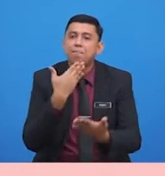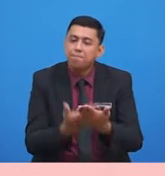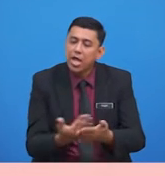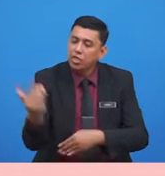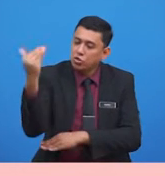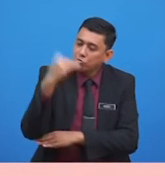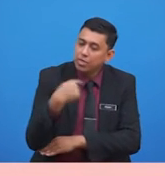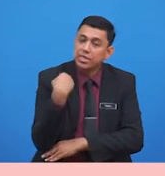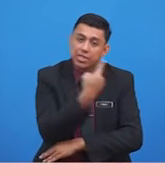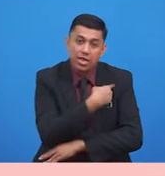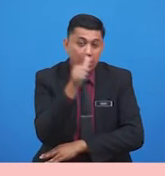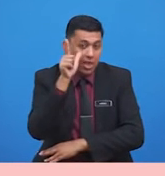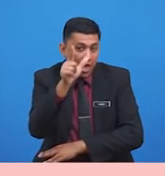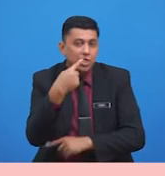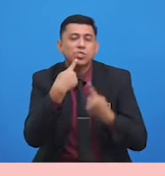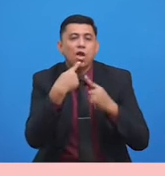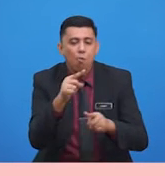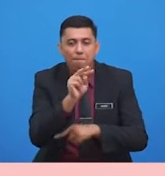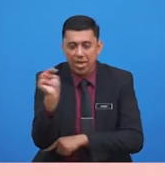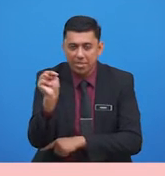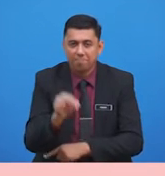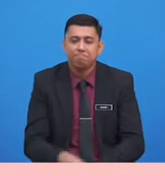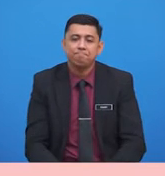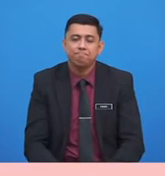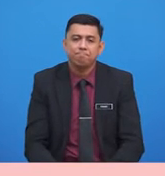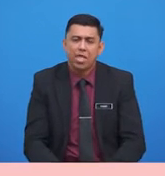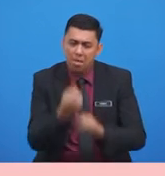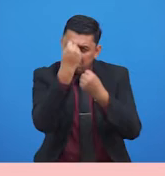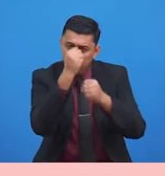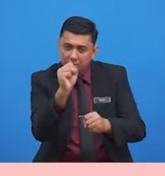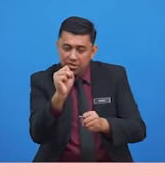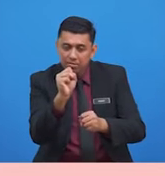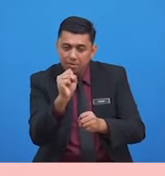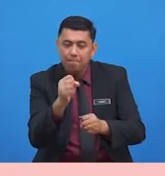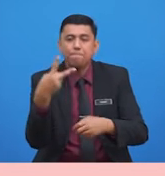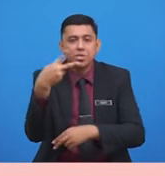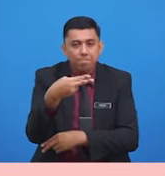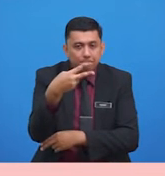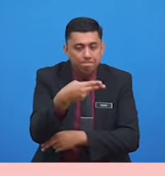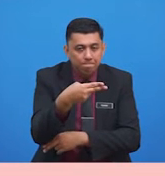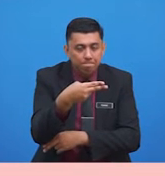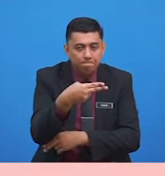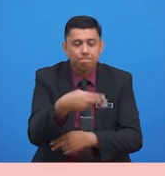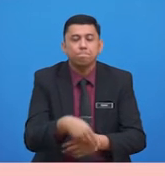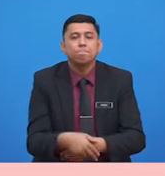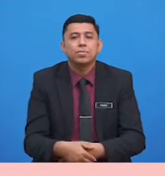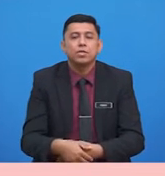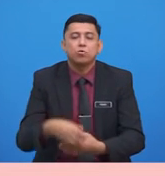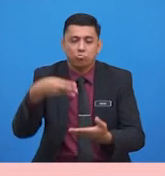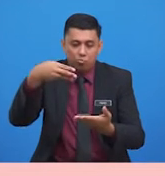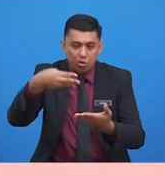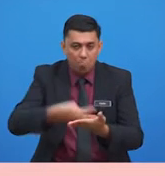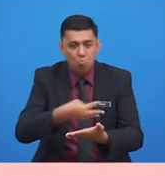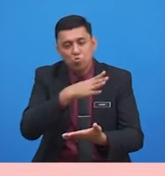Baik, jom kita lihat jawapan. Prema menyediakan penyepit, garpu